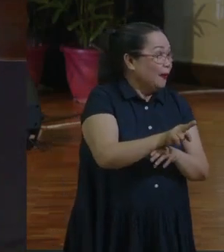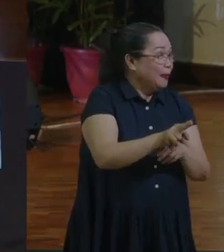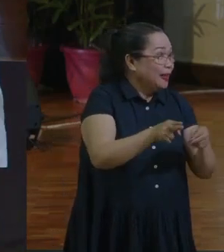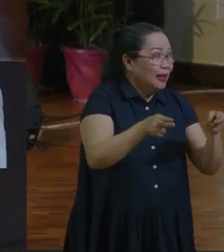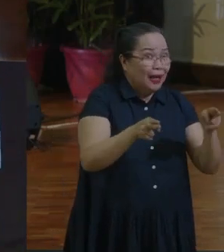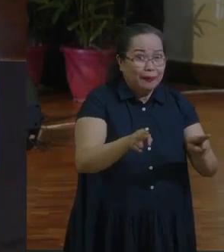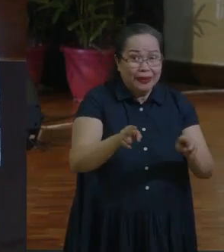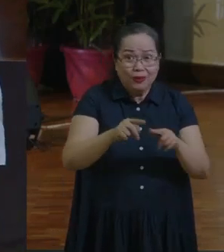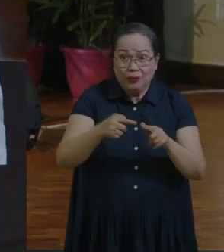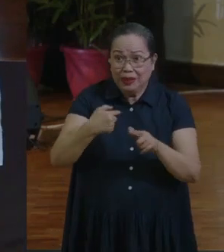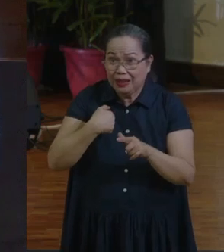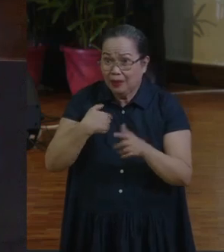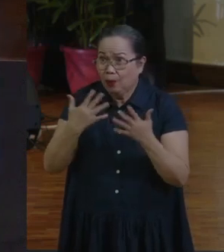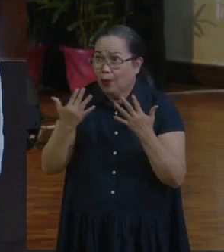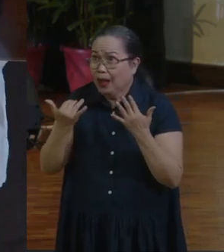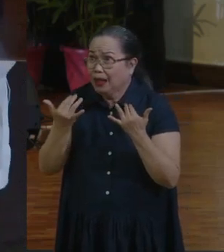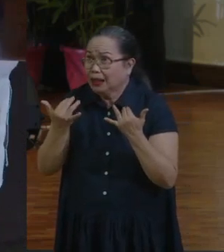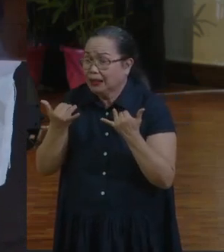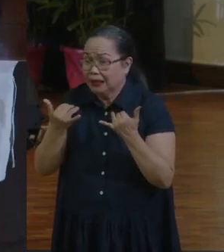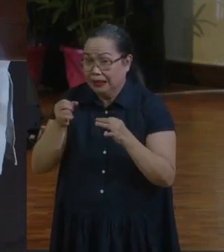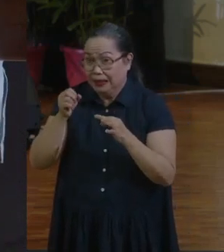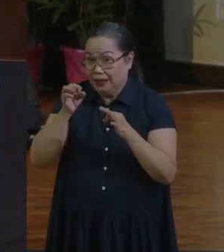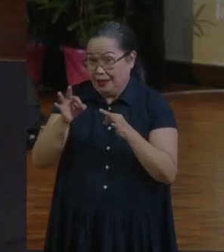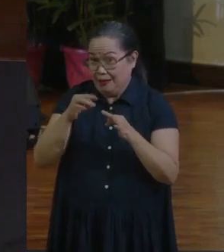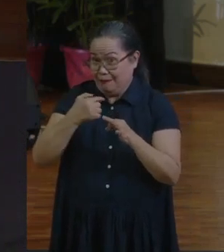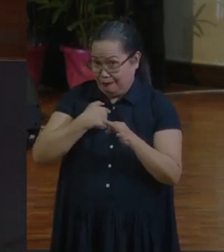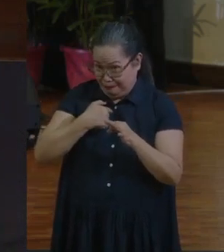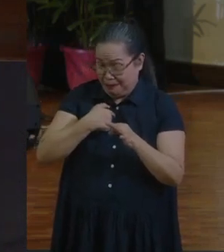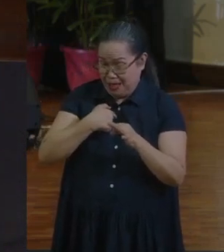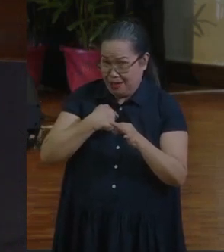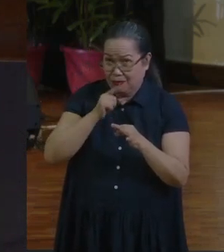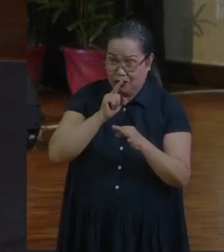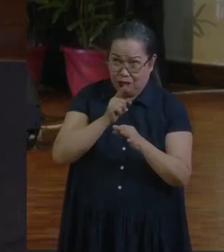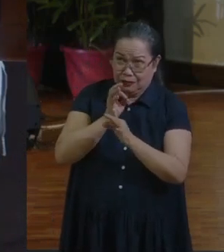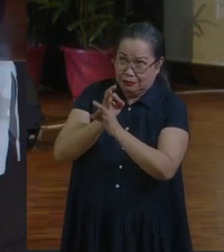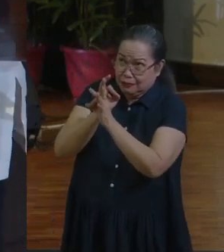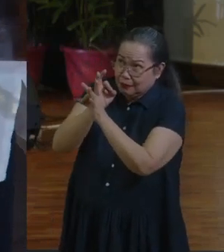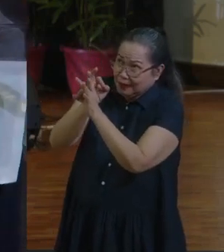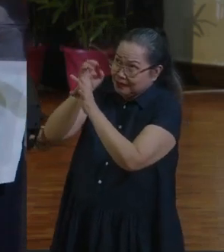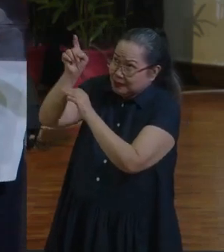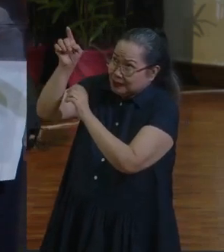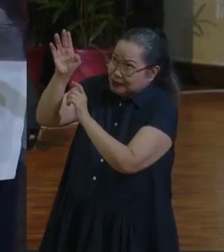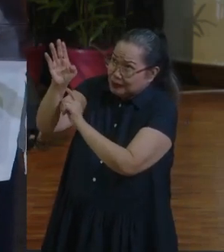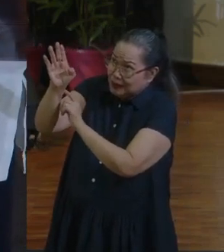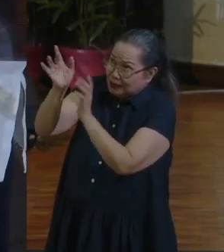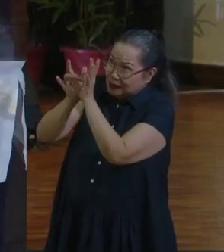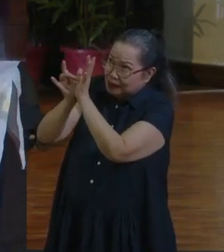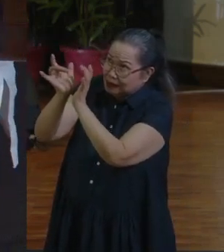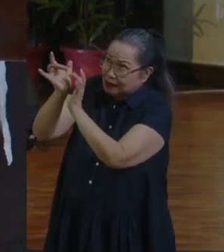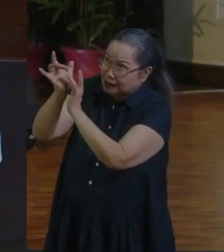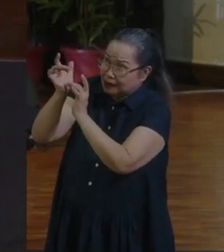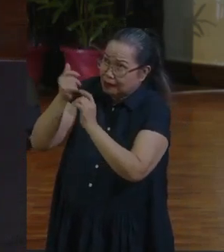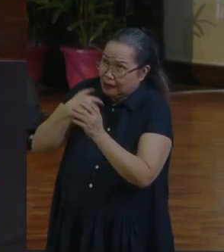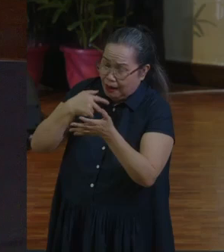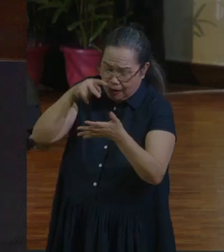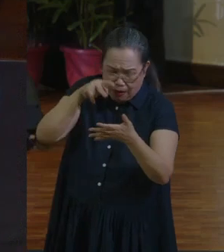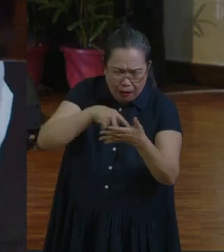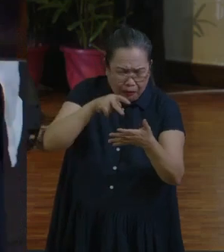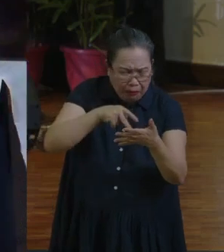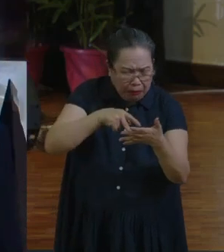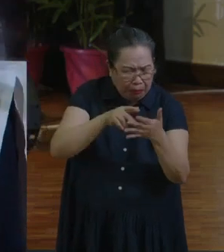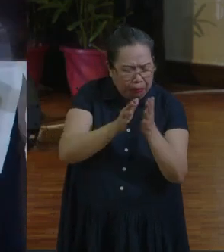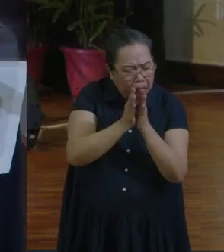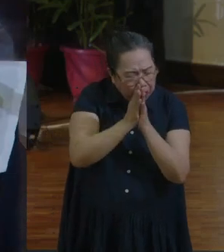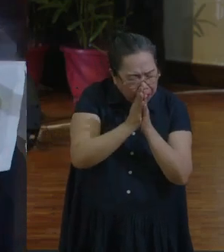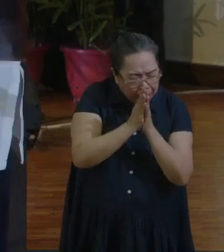ito? Tapat naman akong nananambahan kay Jesus. Nagbabasa naman ako ng Biblia